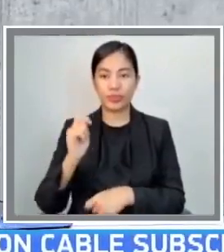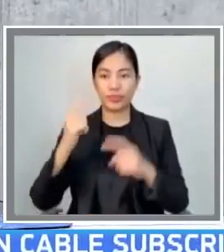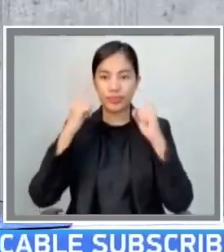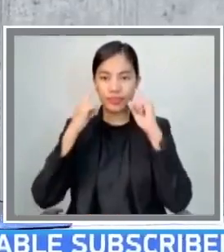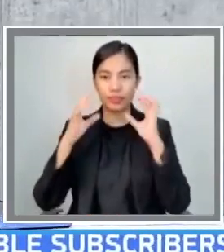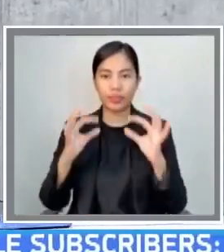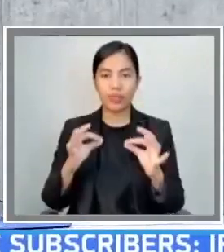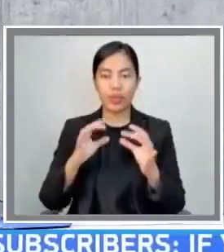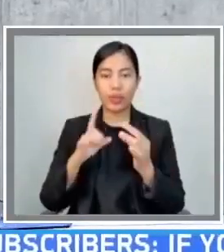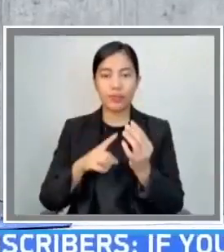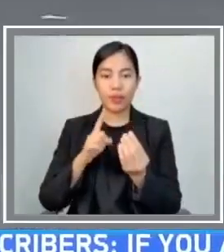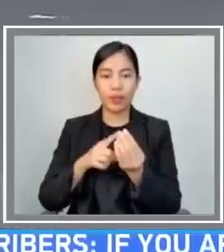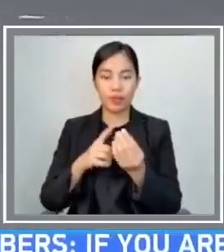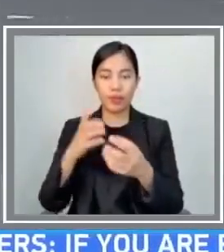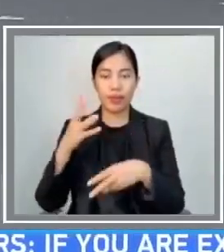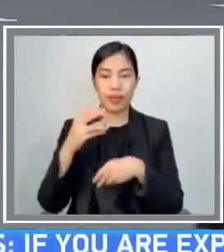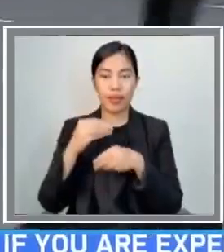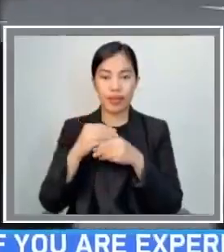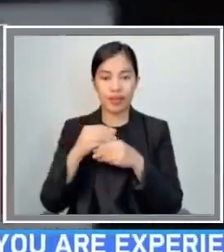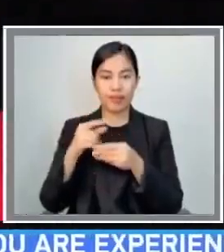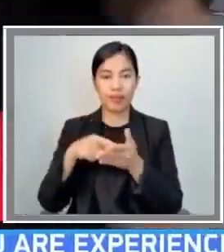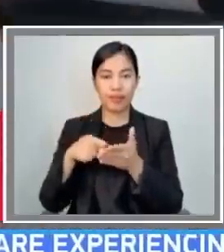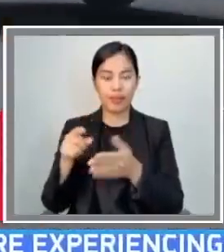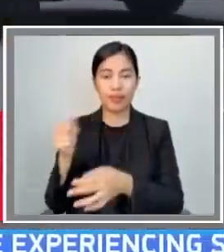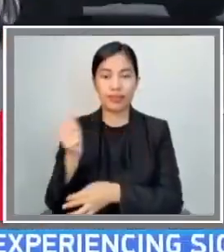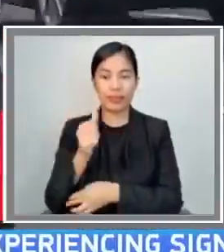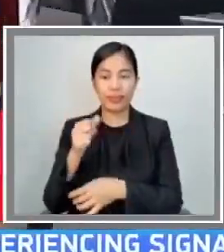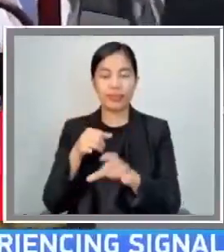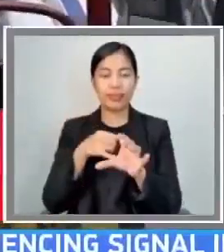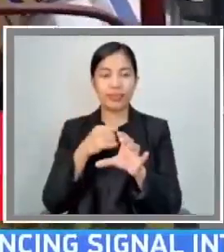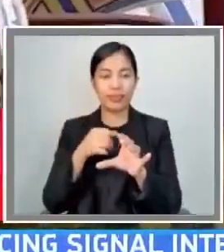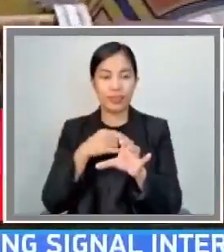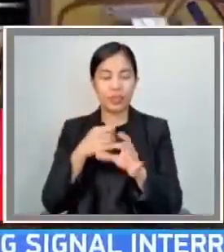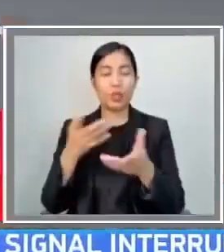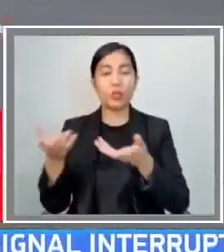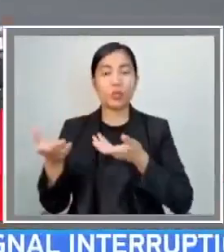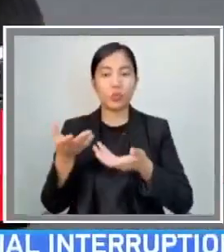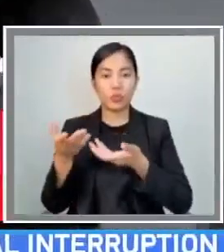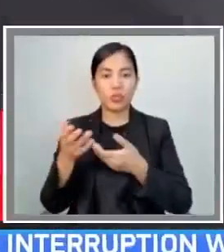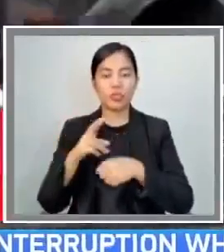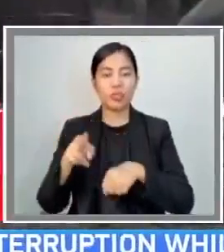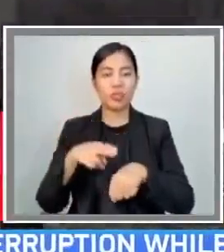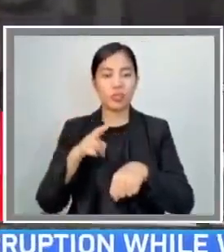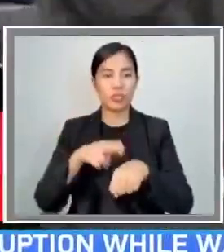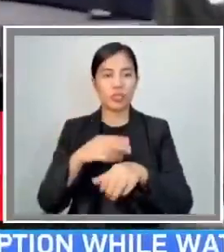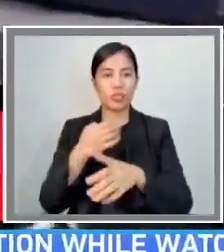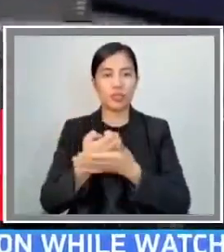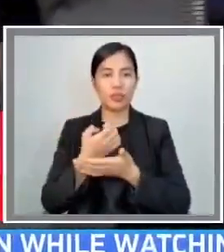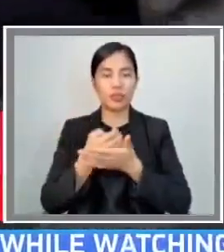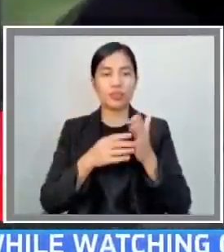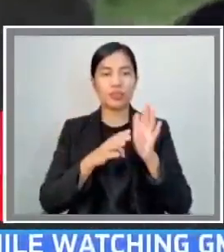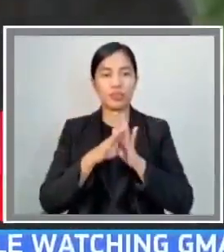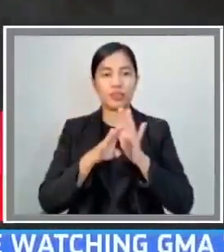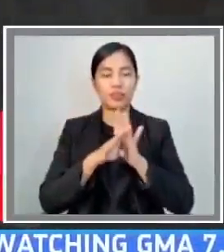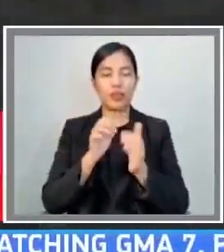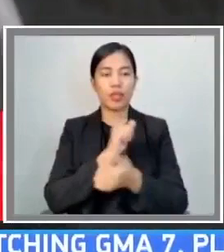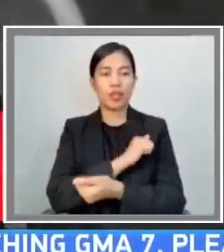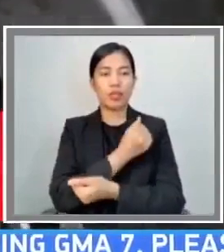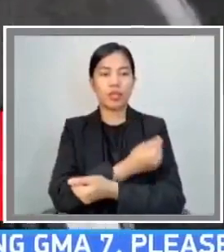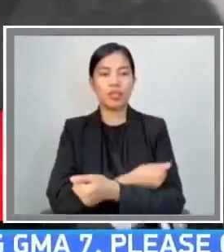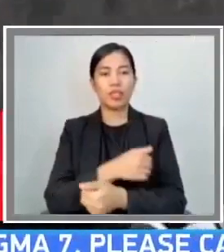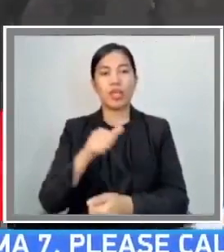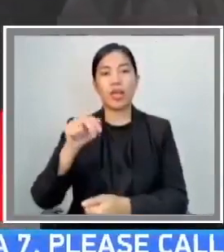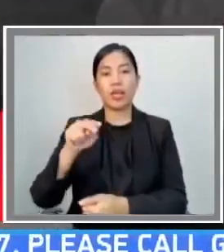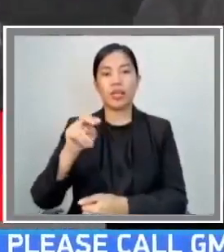pasahe sa jeep. Kokonsultahin pa raw ng LTFRB ang National Economic and Development Authority. Dalawang petisyon po ng transport groups